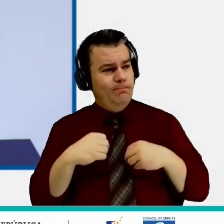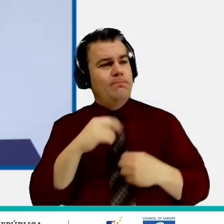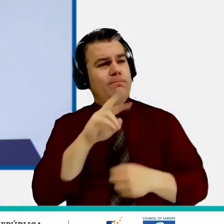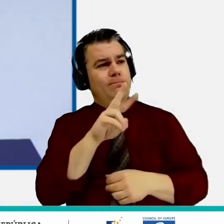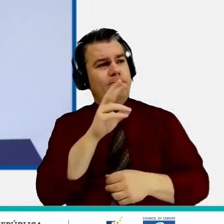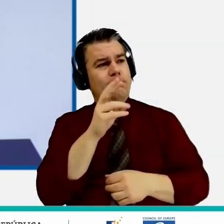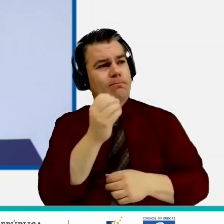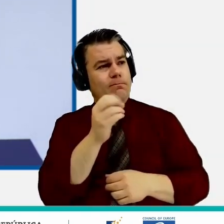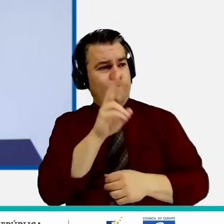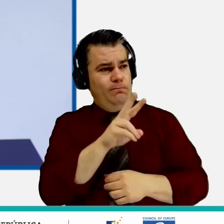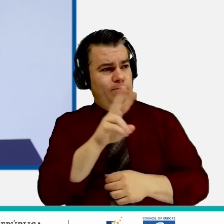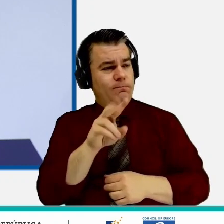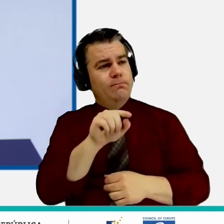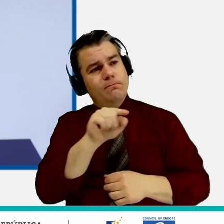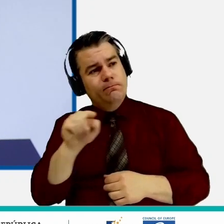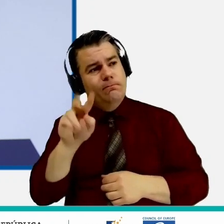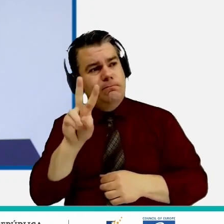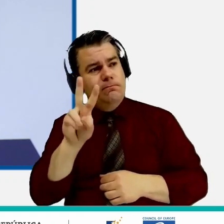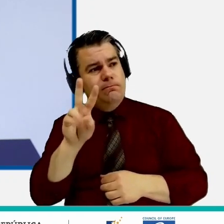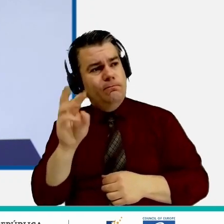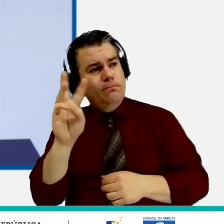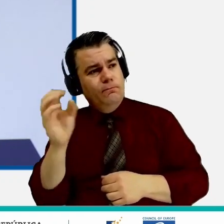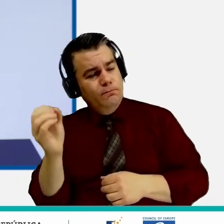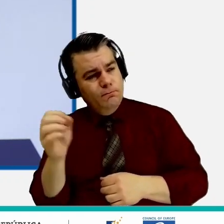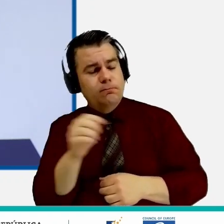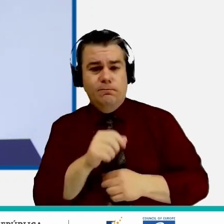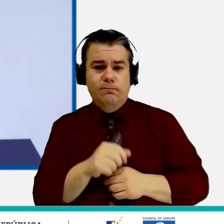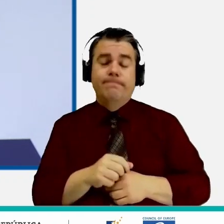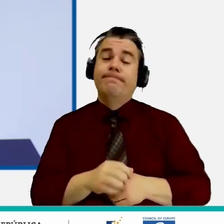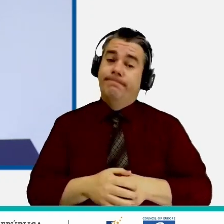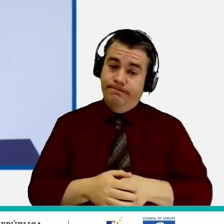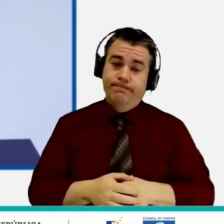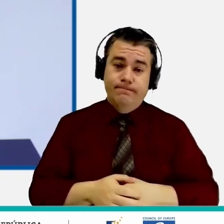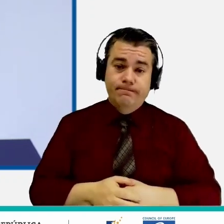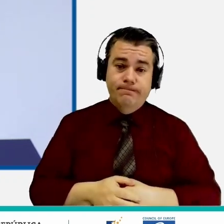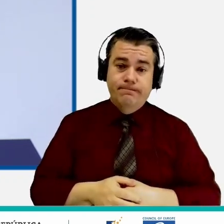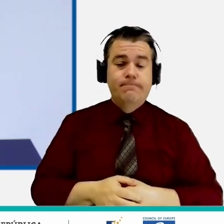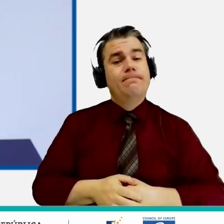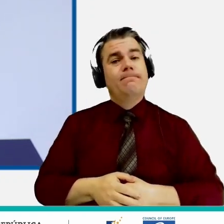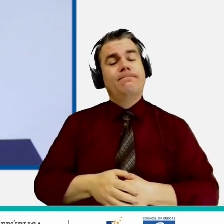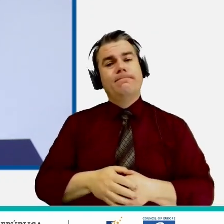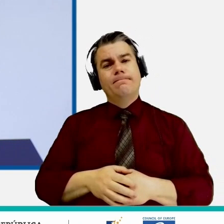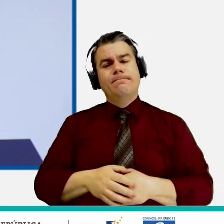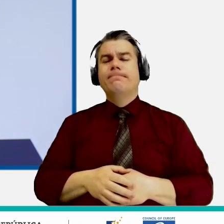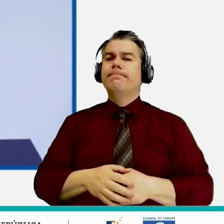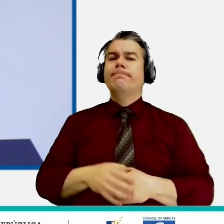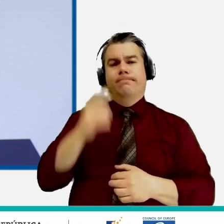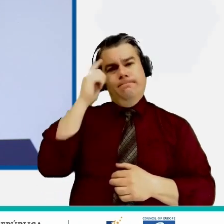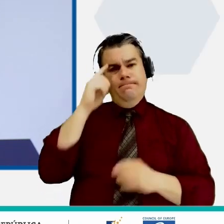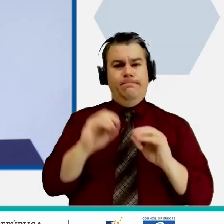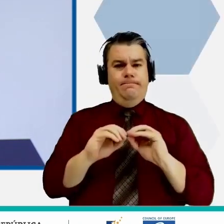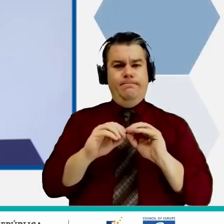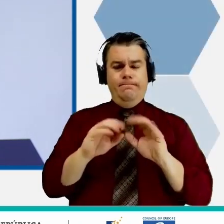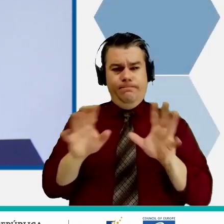бы для того, чтобы реализовать эту стратегию, вот, огромными усилиями